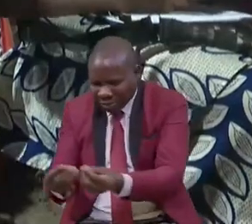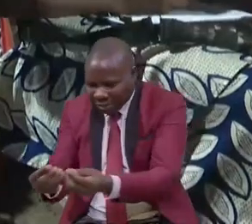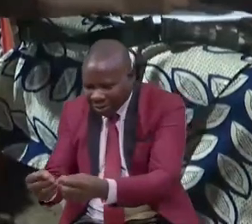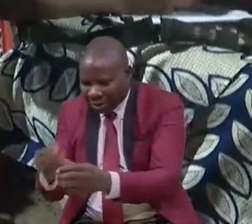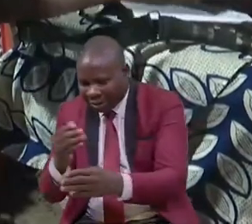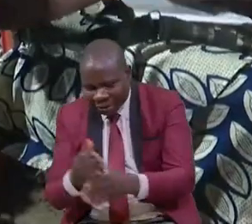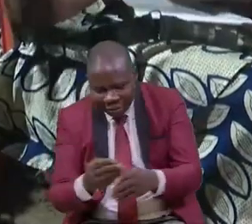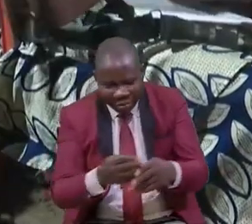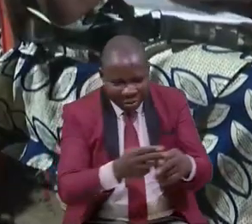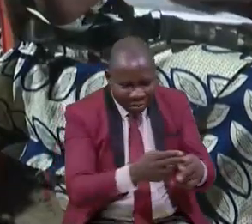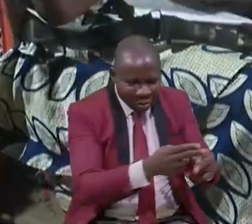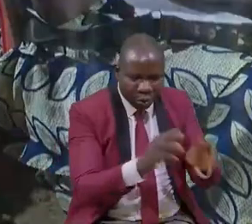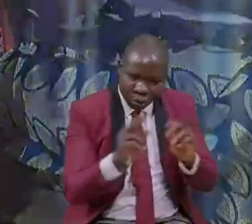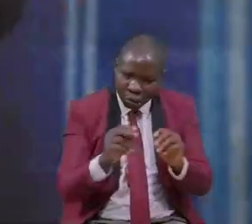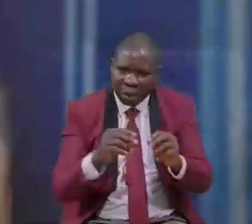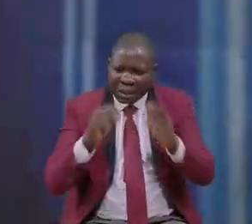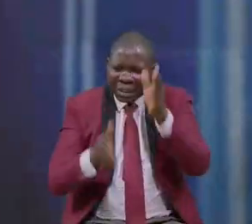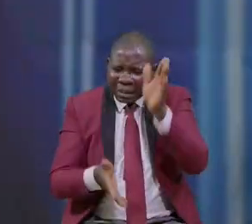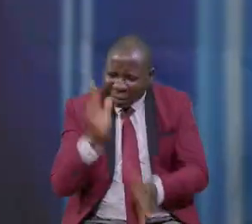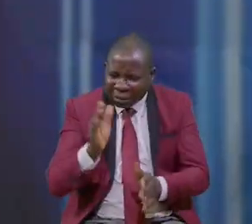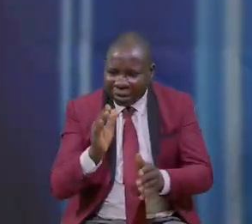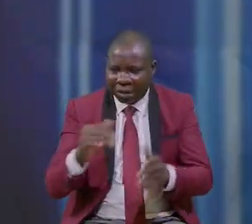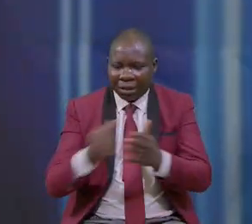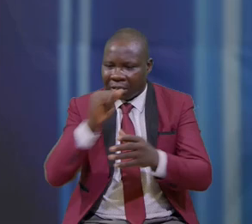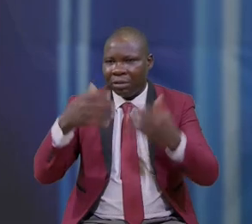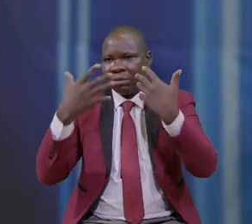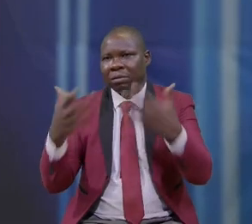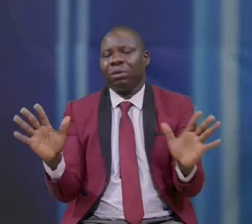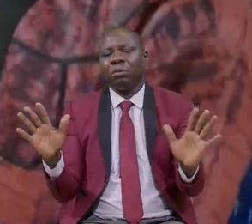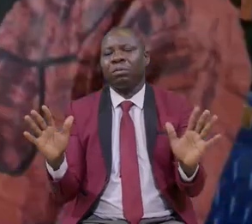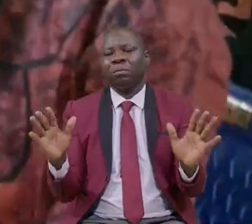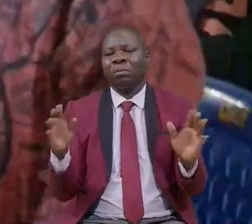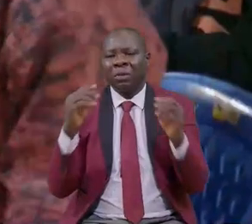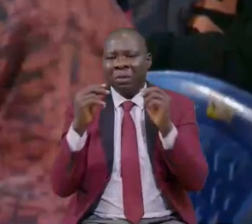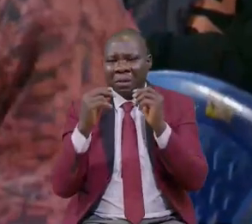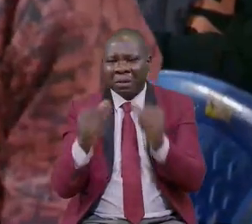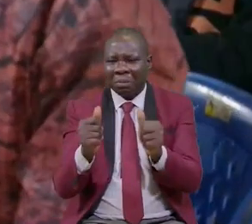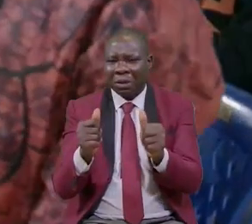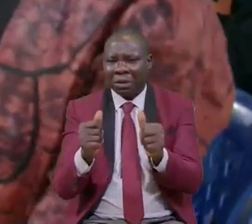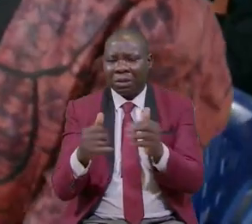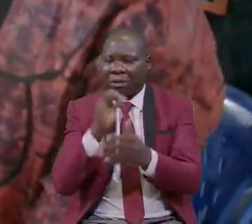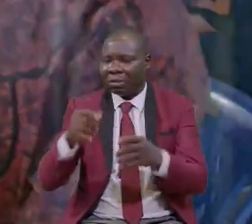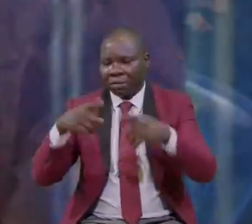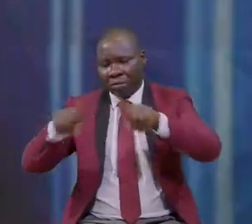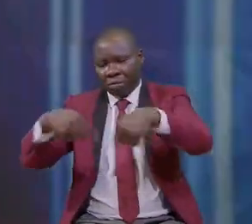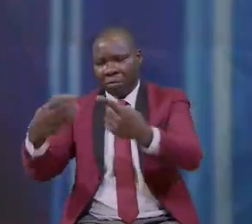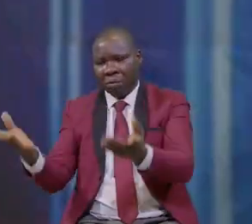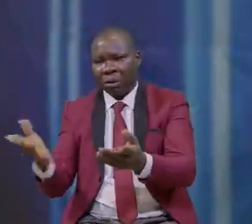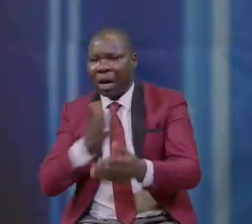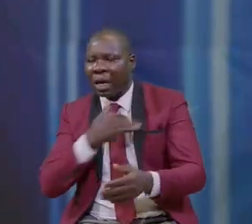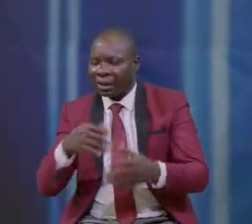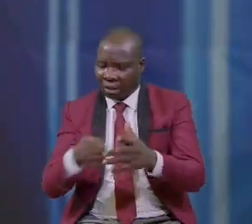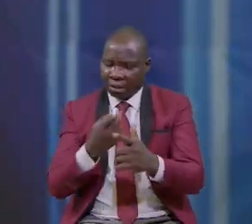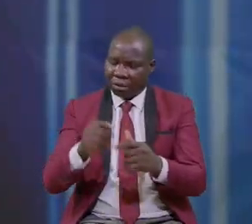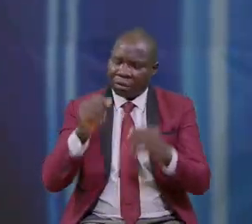tu n'as pas compris ement elle disparaît et tu te